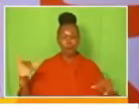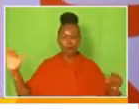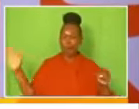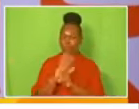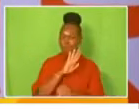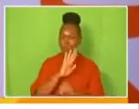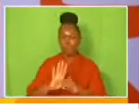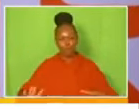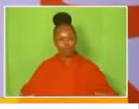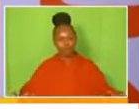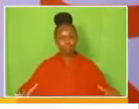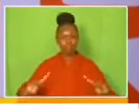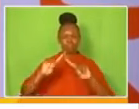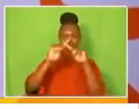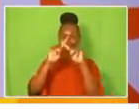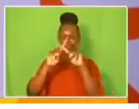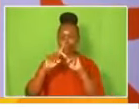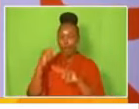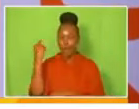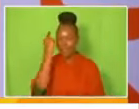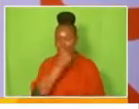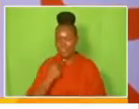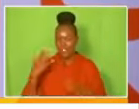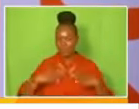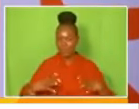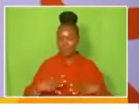imejaa na nyuso ya wanachungwa.